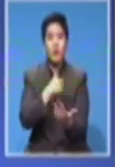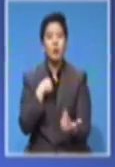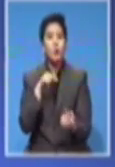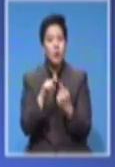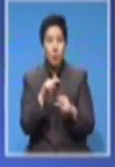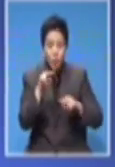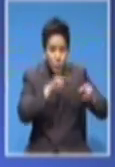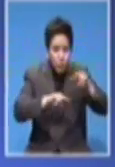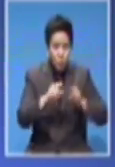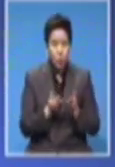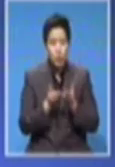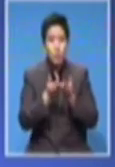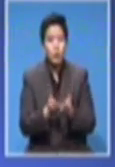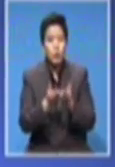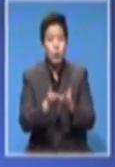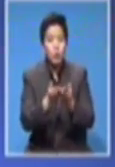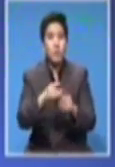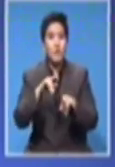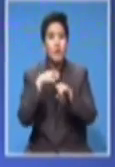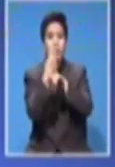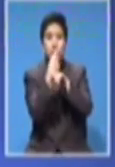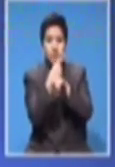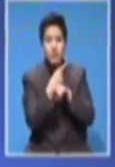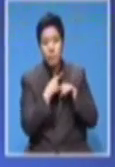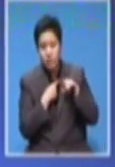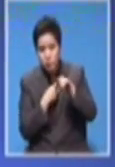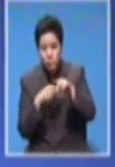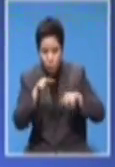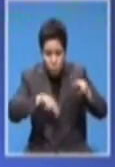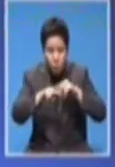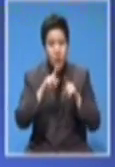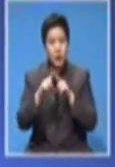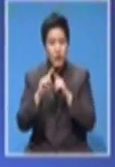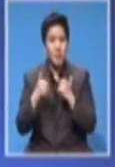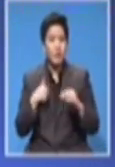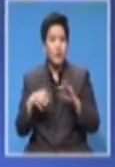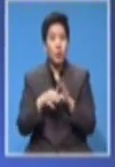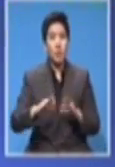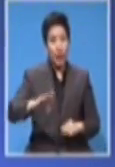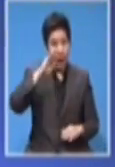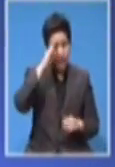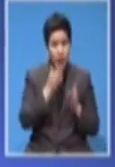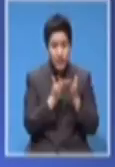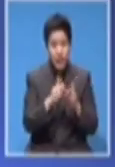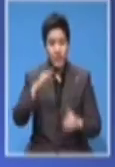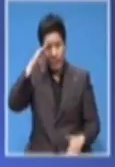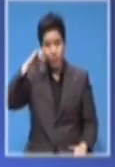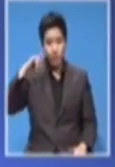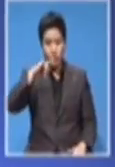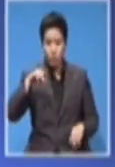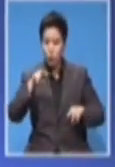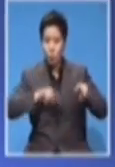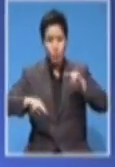ลาดตระเวนทั้งทางบกทางทะเลทางอากาศทั้งโดยความร่วมมือทั้งฐานเรือฐานอากาศนะครับโดยฐานอากาศเป็นผู้ควบคุ